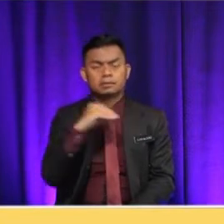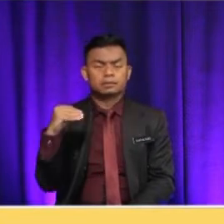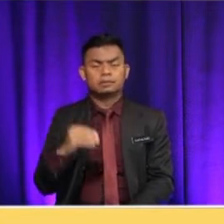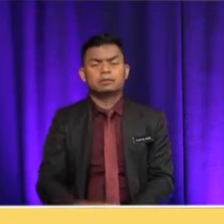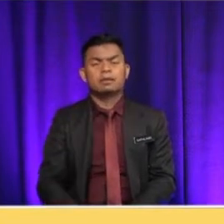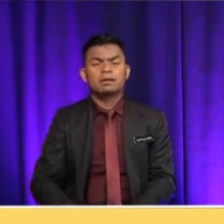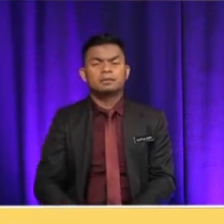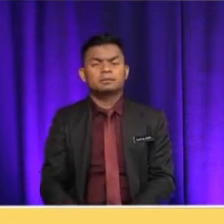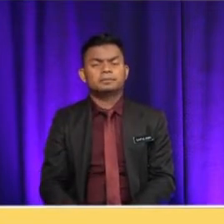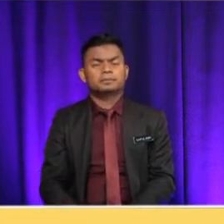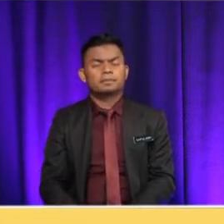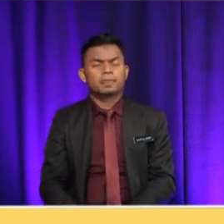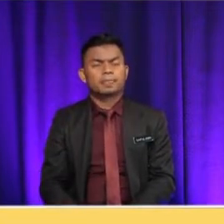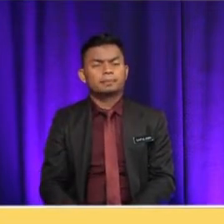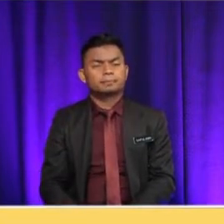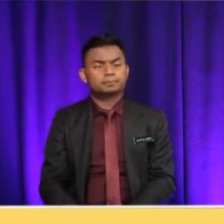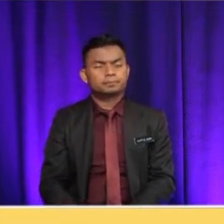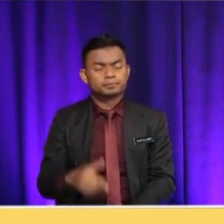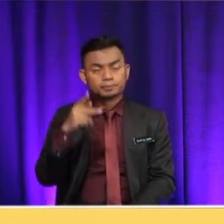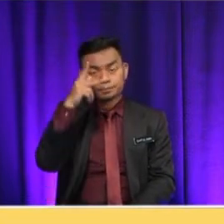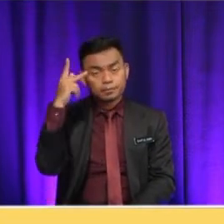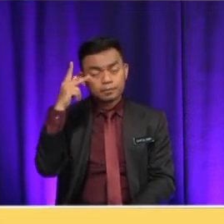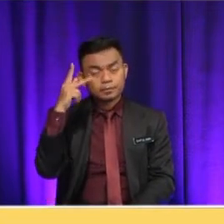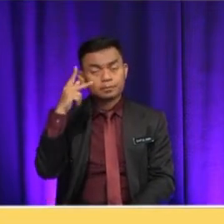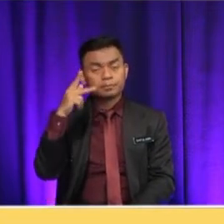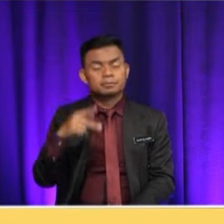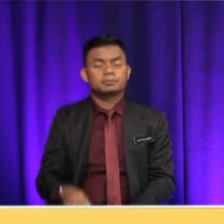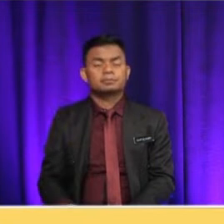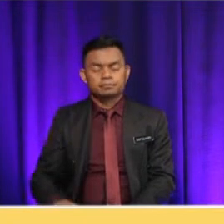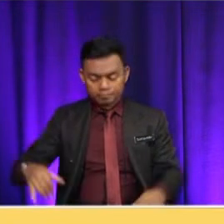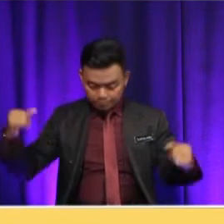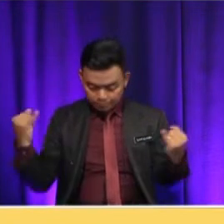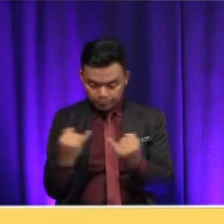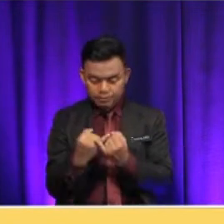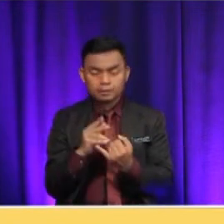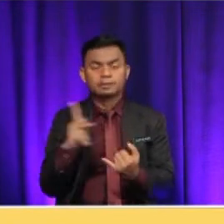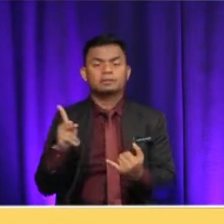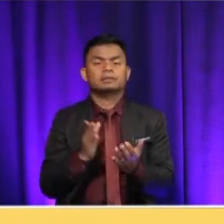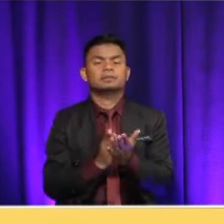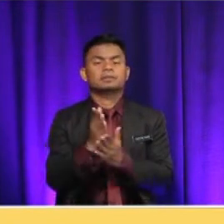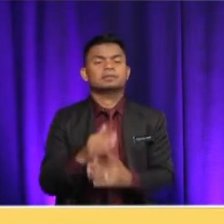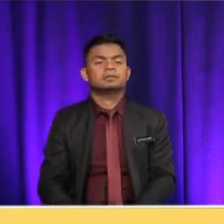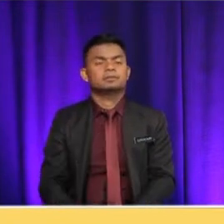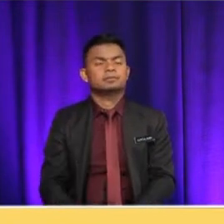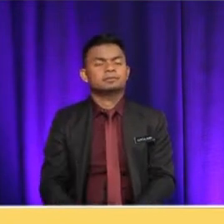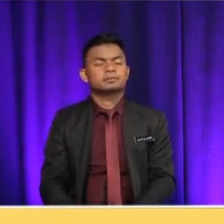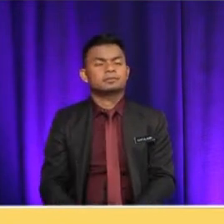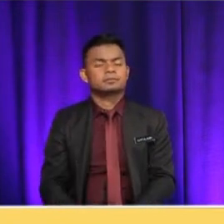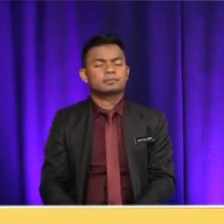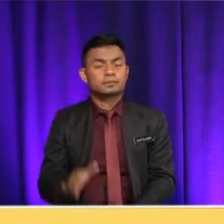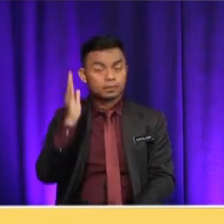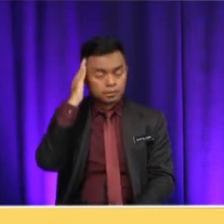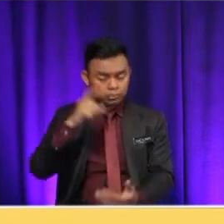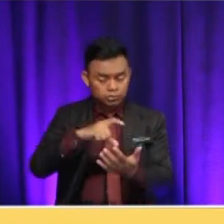ni dan. Sebab tu dia padankan terus. So dia kenal apa lukisan ni apa, so dia tuliskan jawapan. Jangan